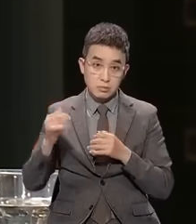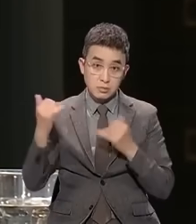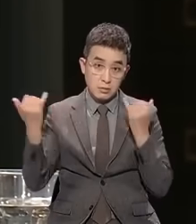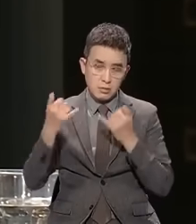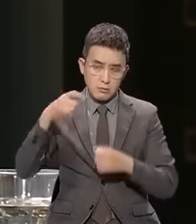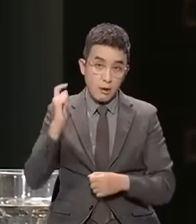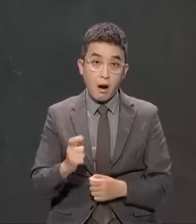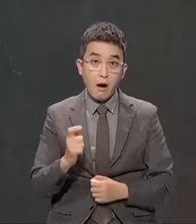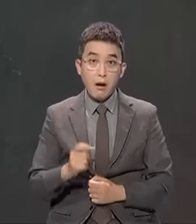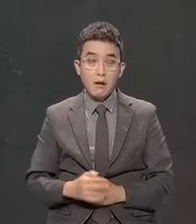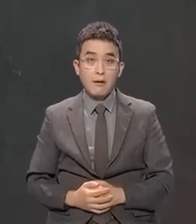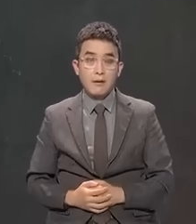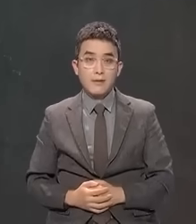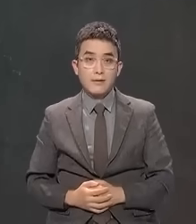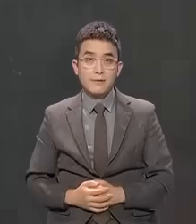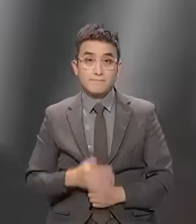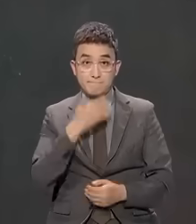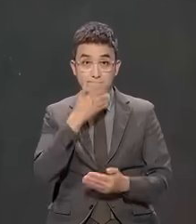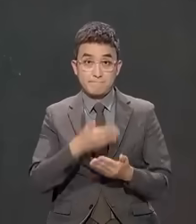짚어보죠.